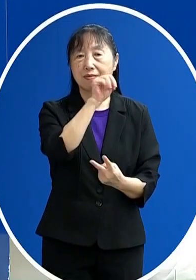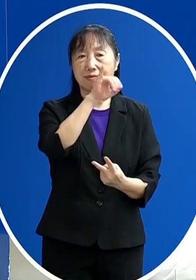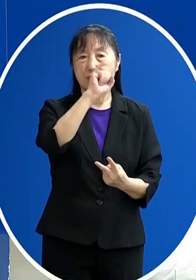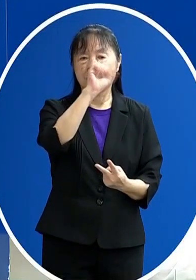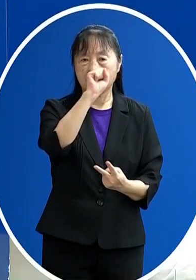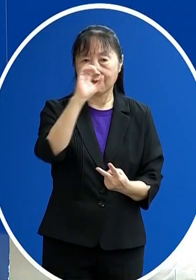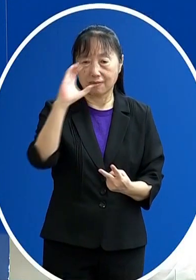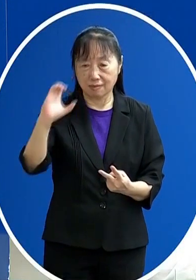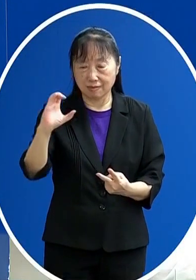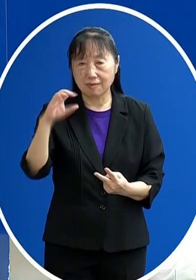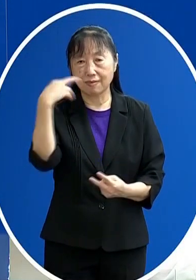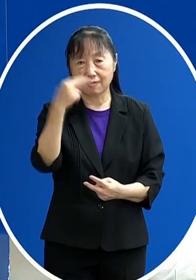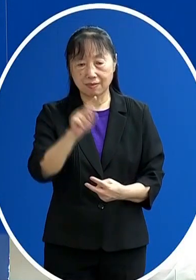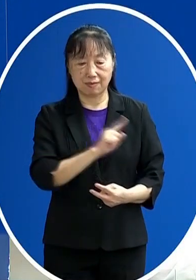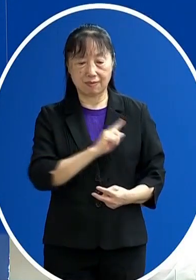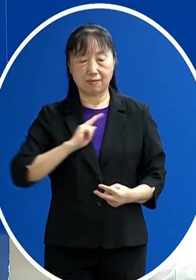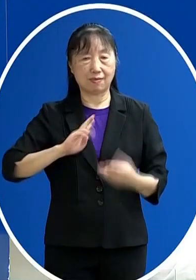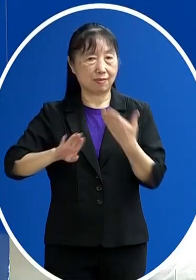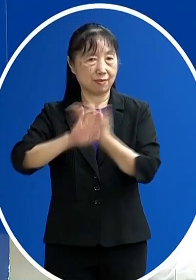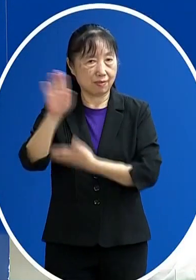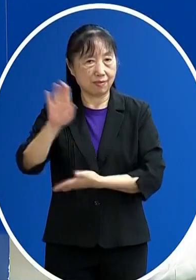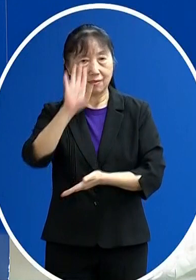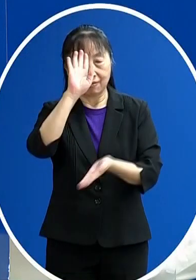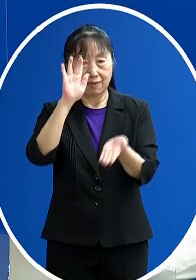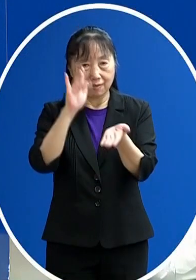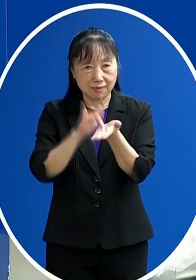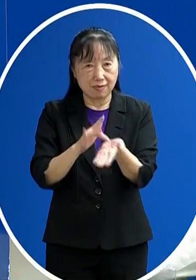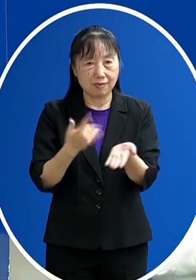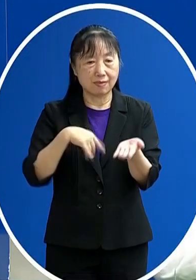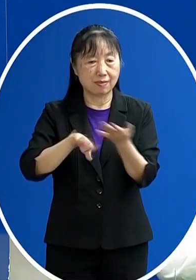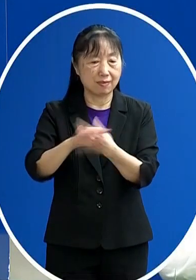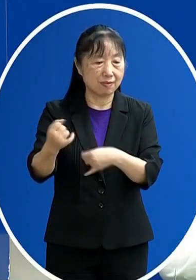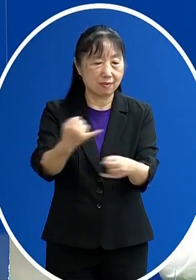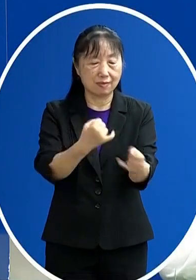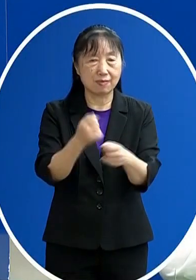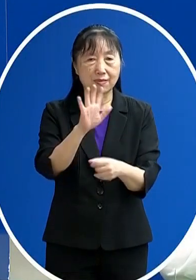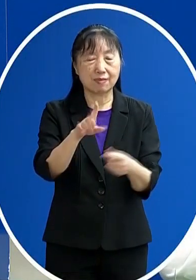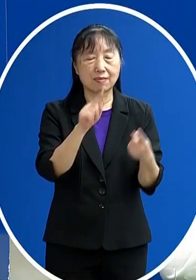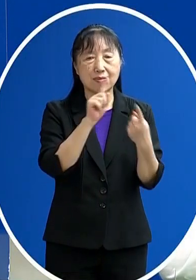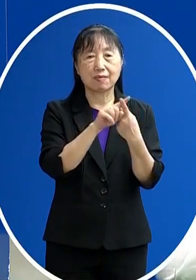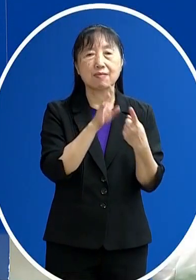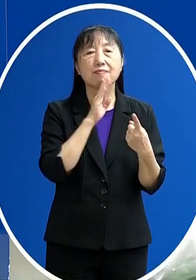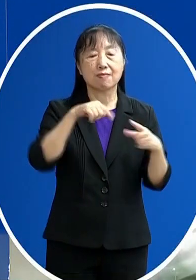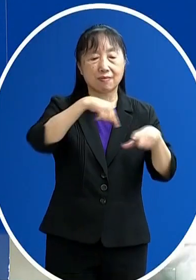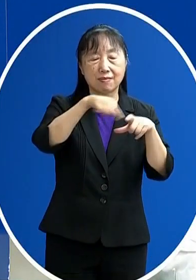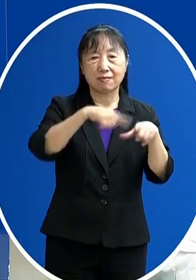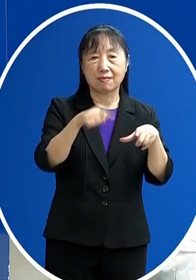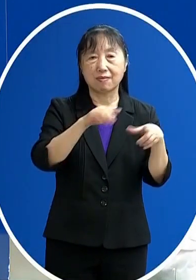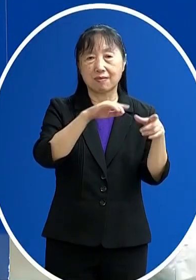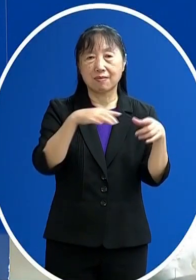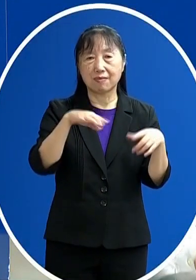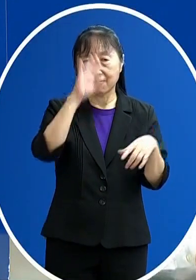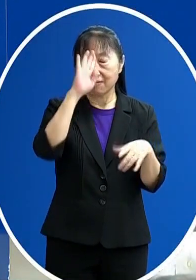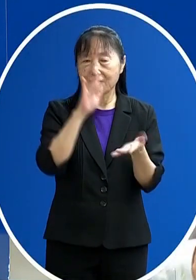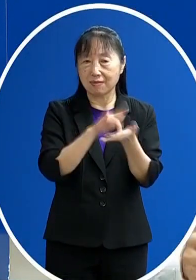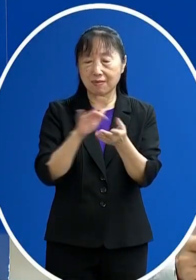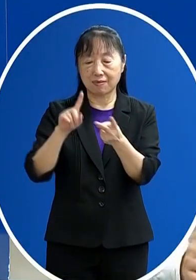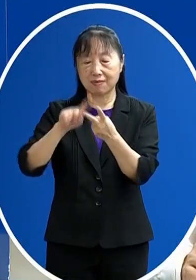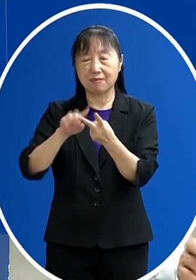外还有合并这个其他的病毒或是细菌的这个感染，一位是轮状病毒，一位是梅浆菌。